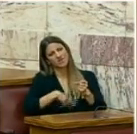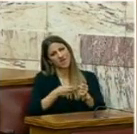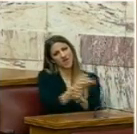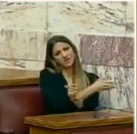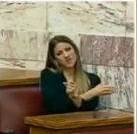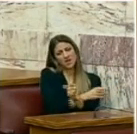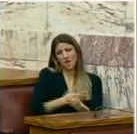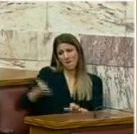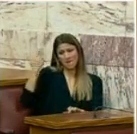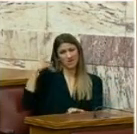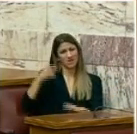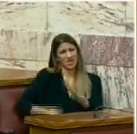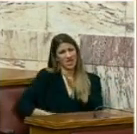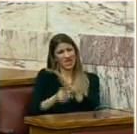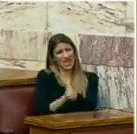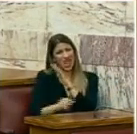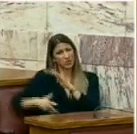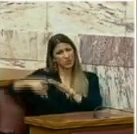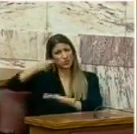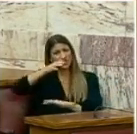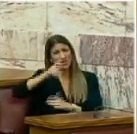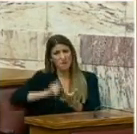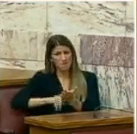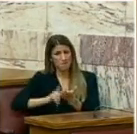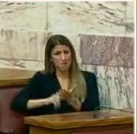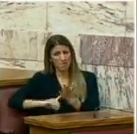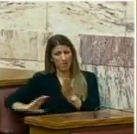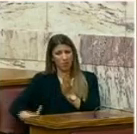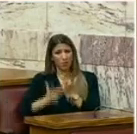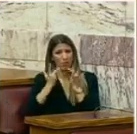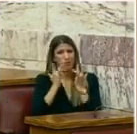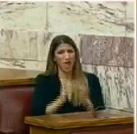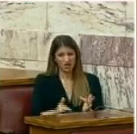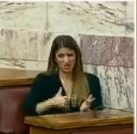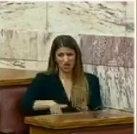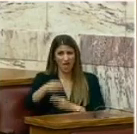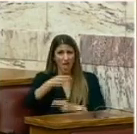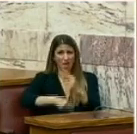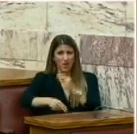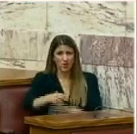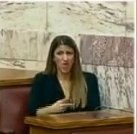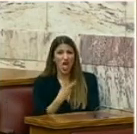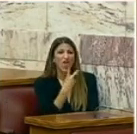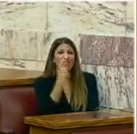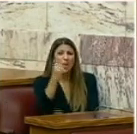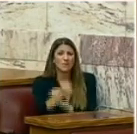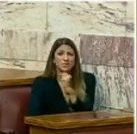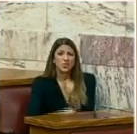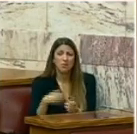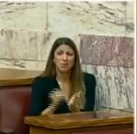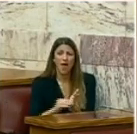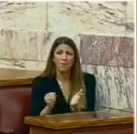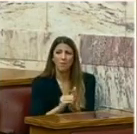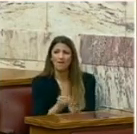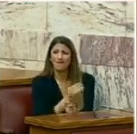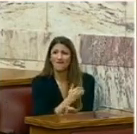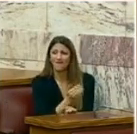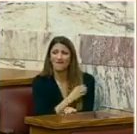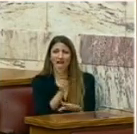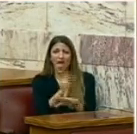προηγουμένως ο κ. Μητσοτάκης ότι πού θα πάει, θα γίνουν κάποια στιγμή εκλογές. 2,5 χρόνια ζητάει εκλογές ο κ. Μητσοτάκης. Και